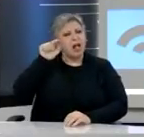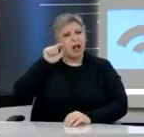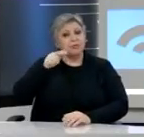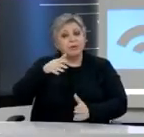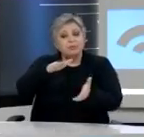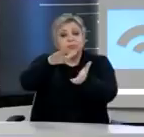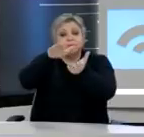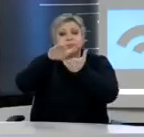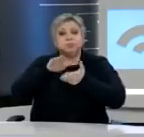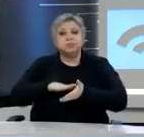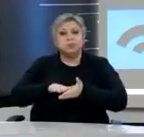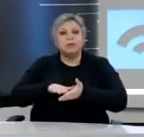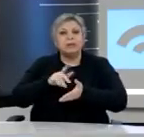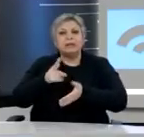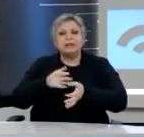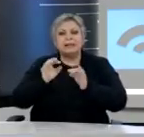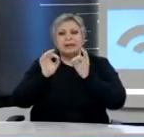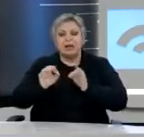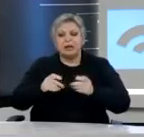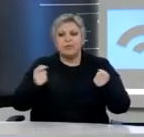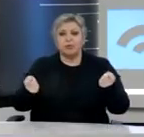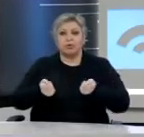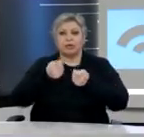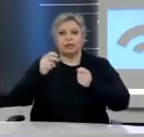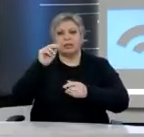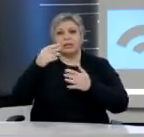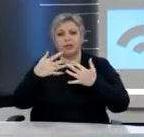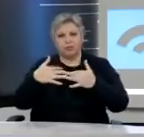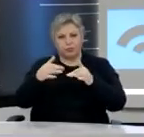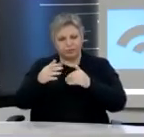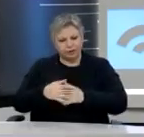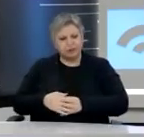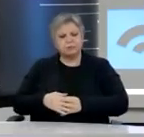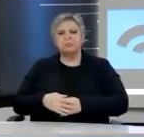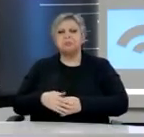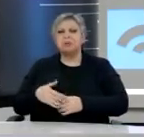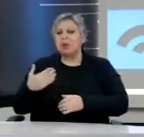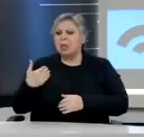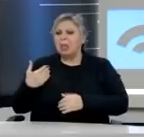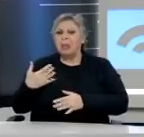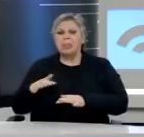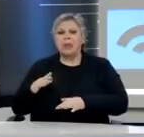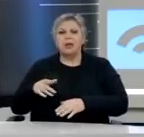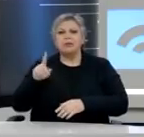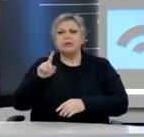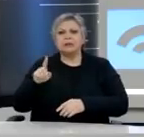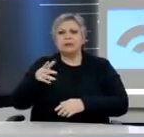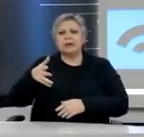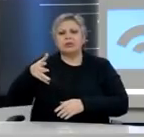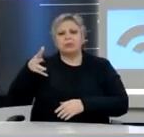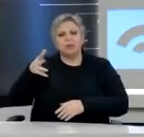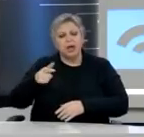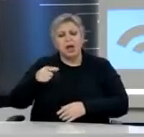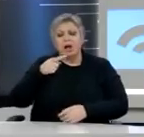ανησυχία. Και να μας κουνάει και το δάχτυλο, μην τυχόν το φέρετε σε μια νύχτα, μην τυχόν δεν μας επιτρέψετε να ακούσουμε την